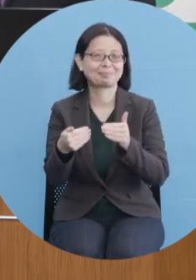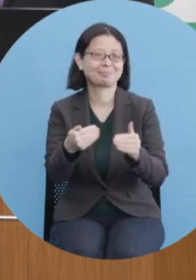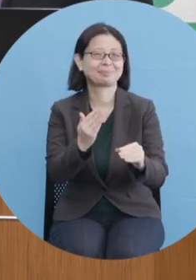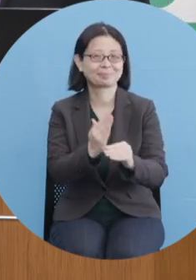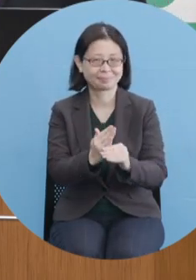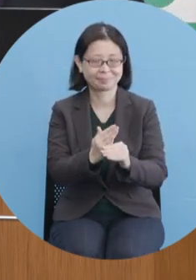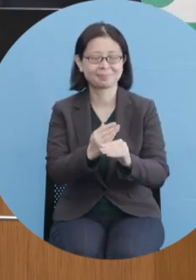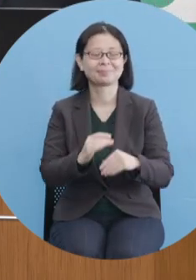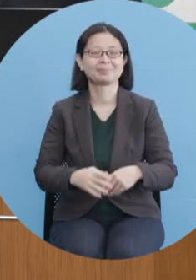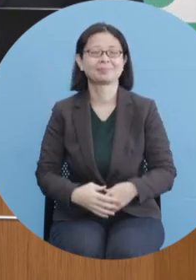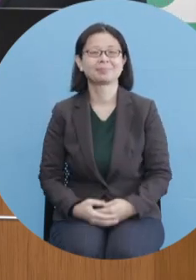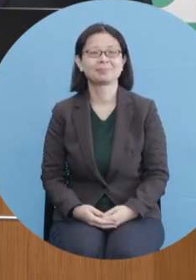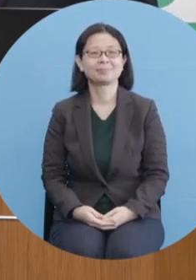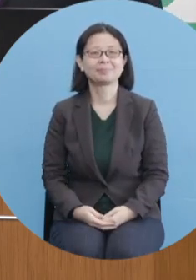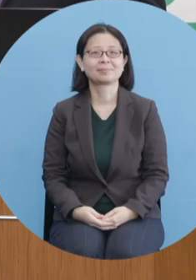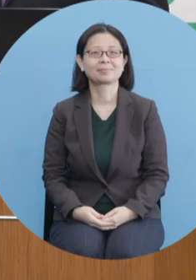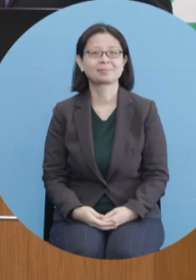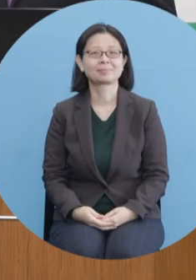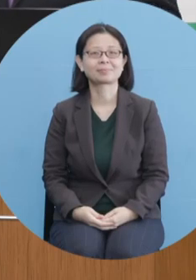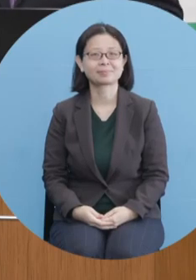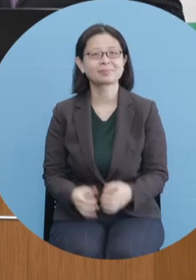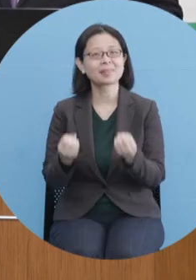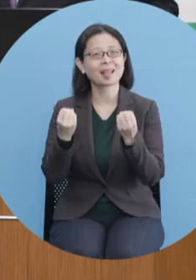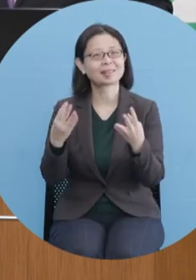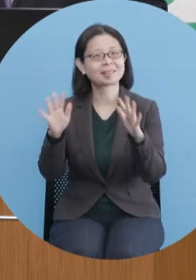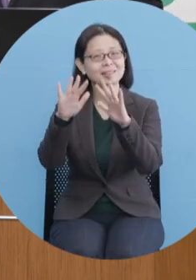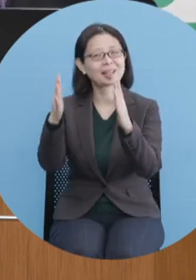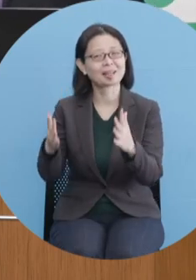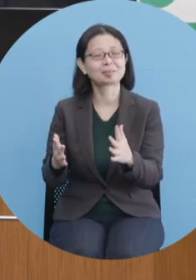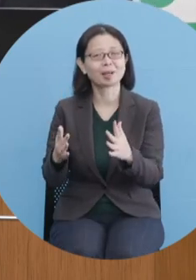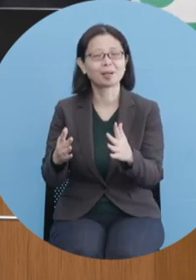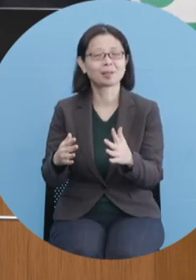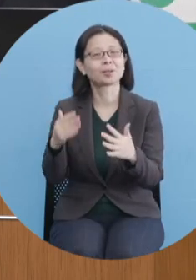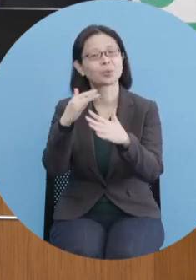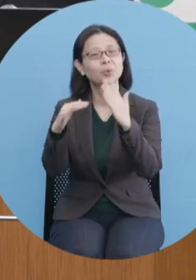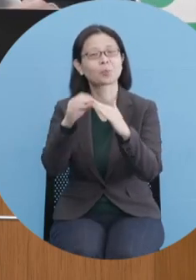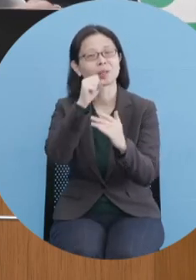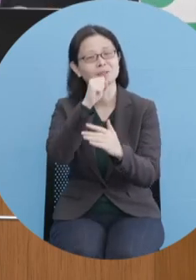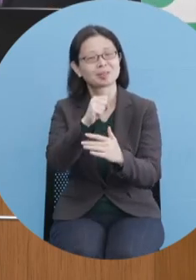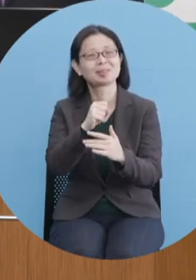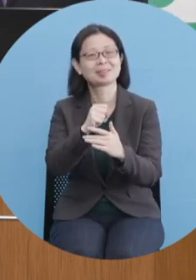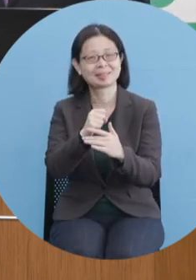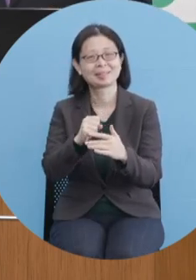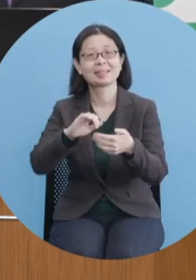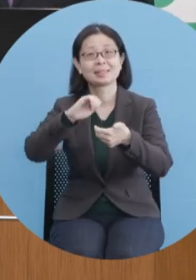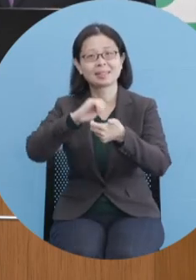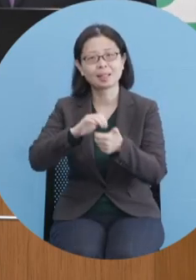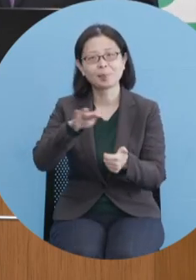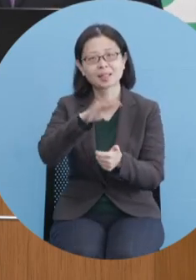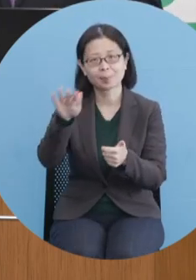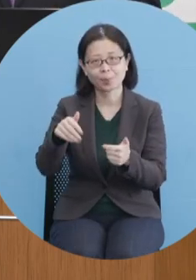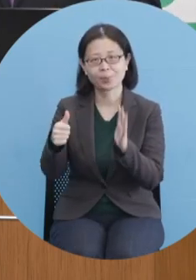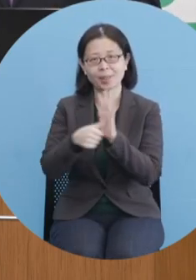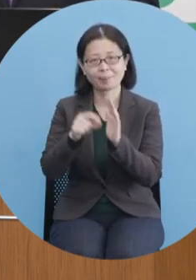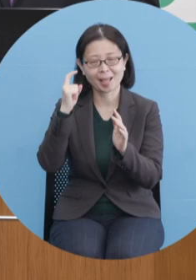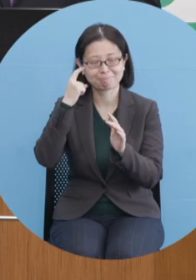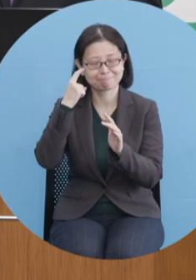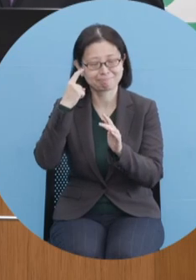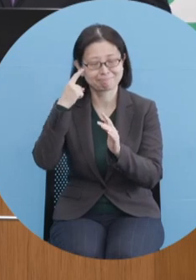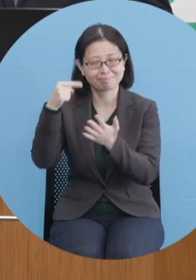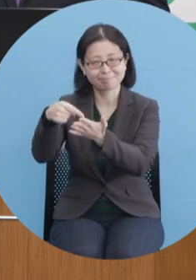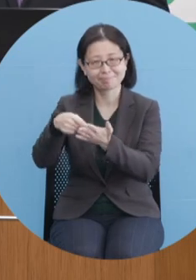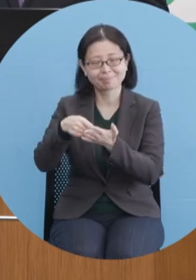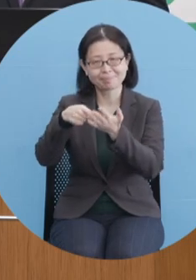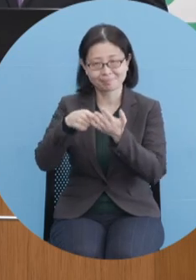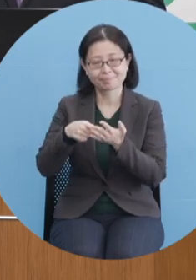ございますま新しいキャラクター非常にあの好評でございますのでえ是非皆様方もえ